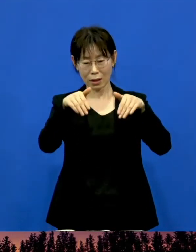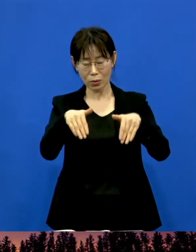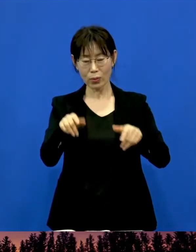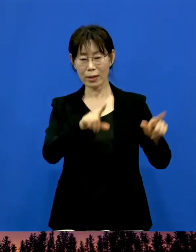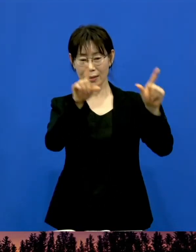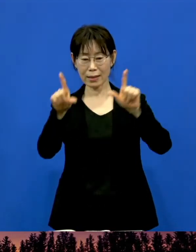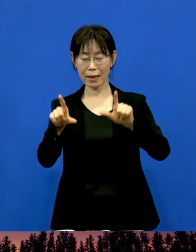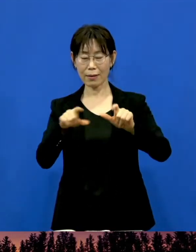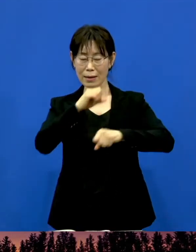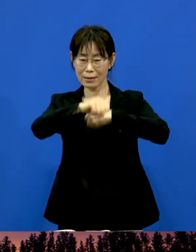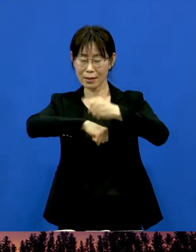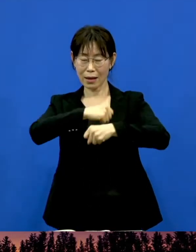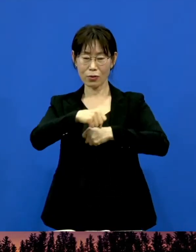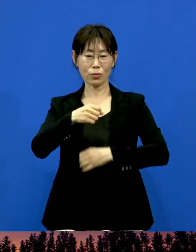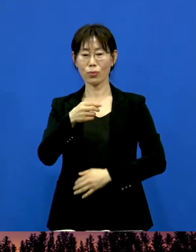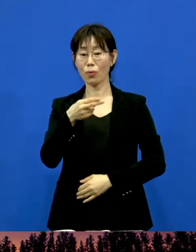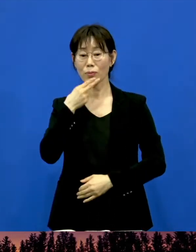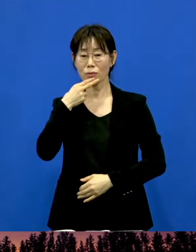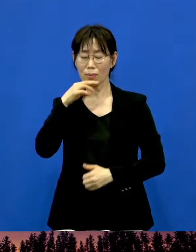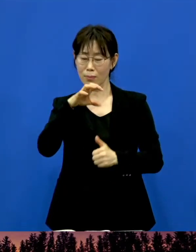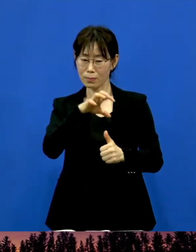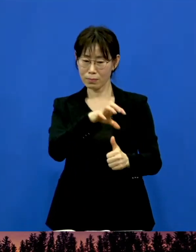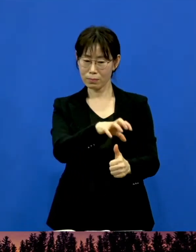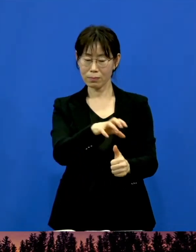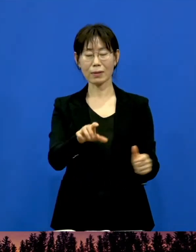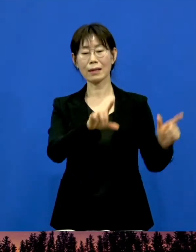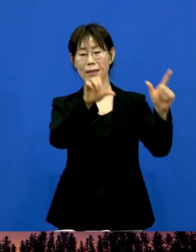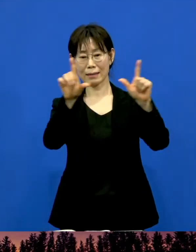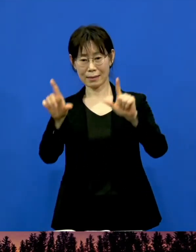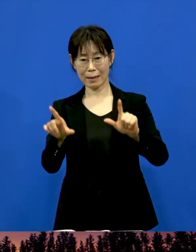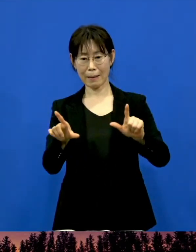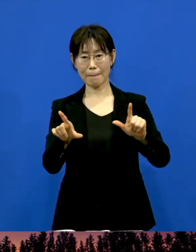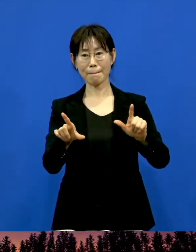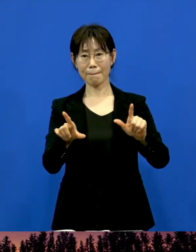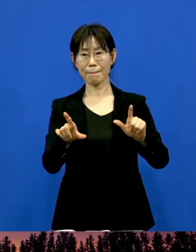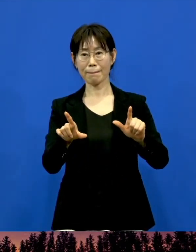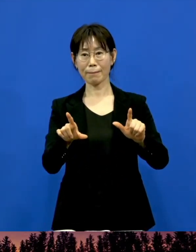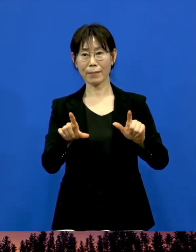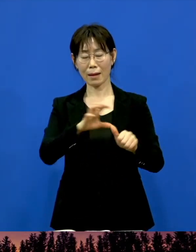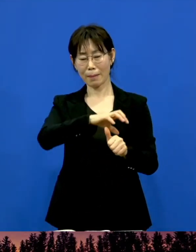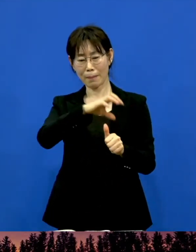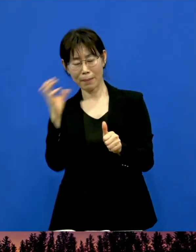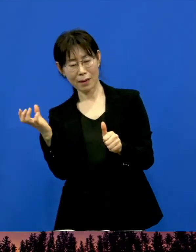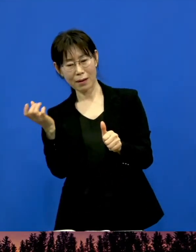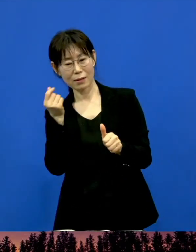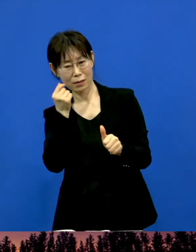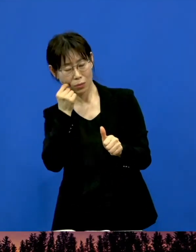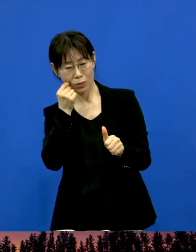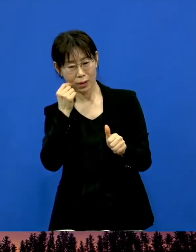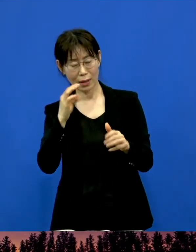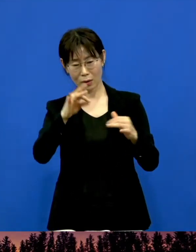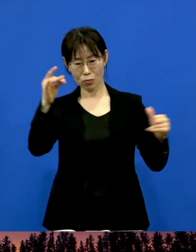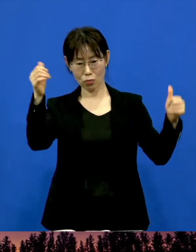자유를 다 빼앗아가요. 속박해요. 완전히 빠져나오지 못하도록 올가매요.